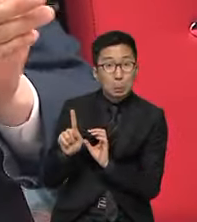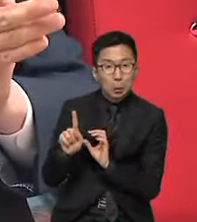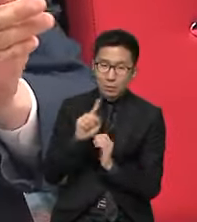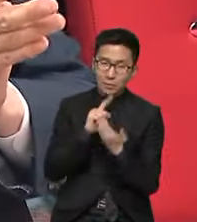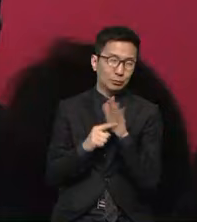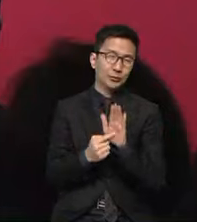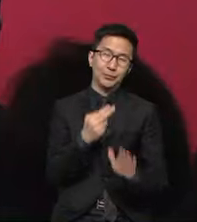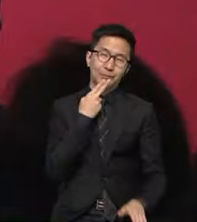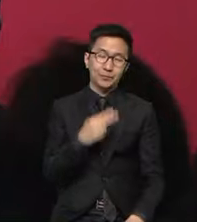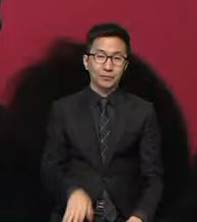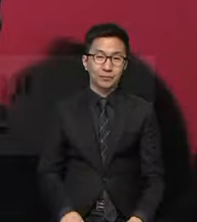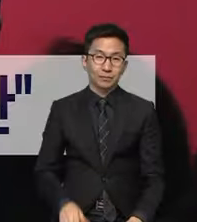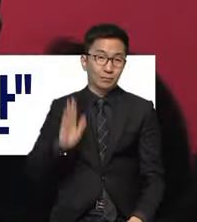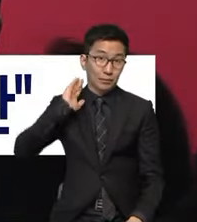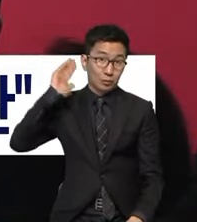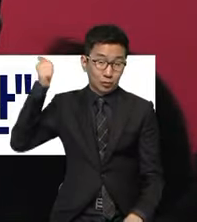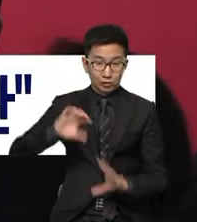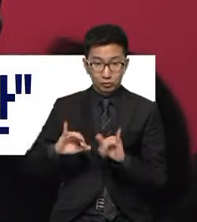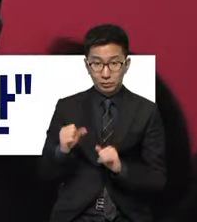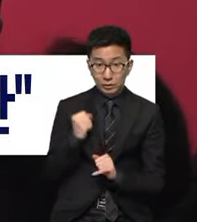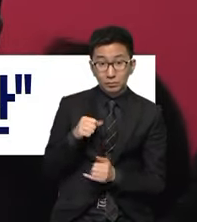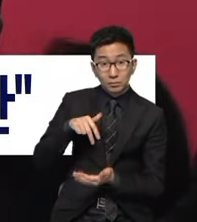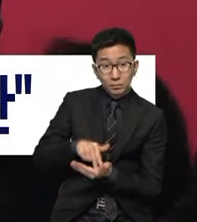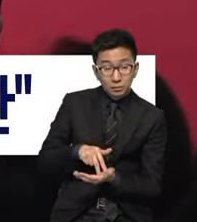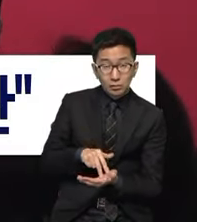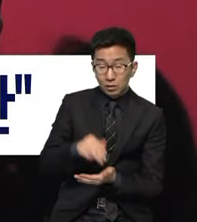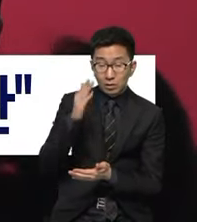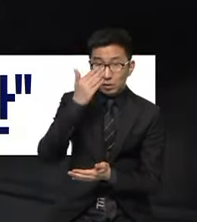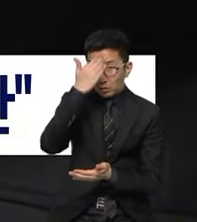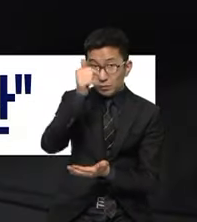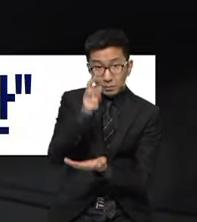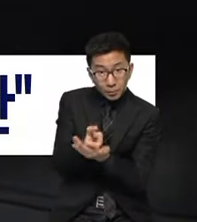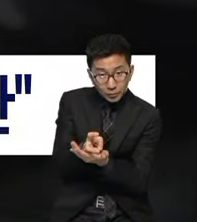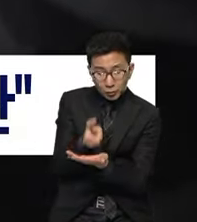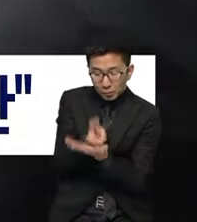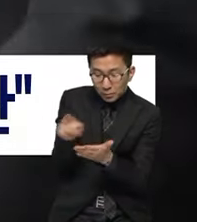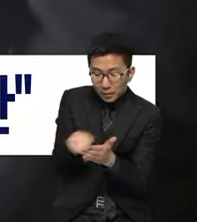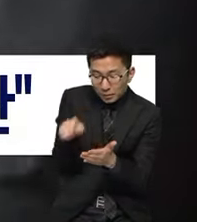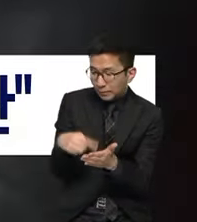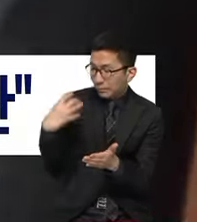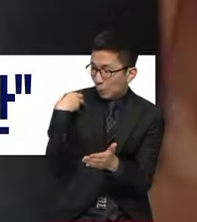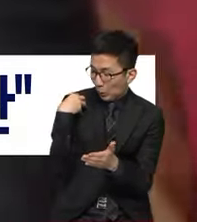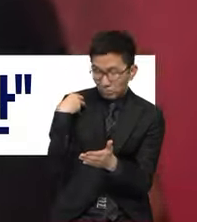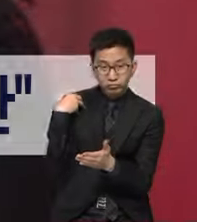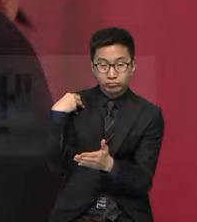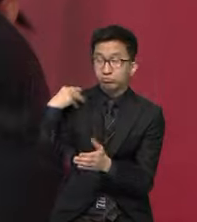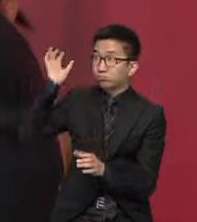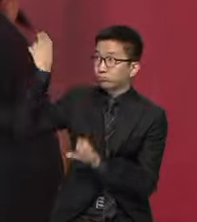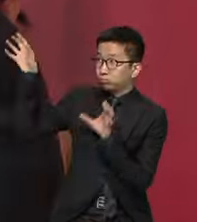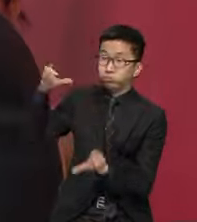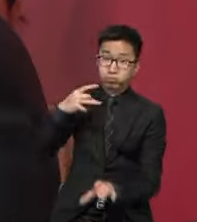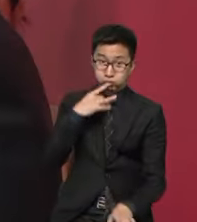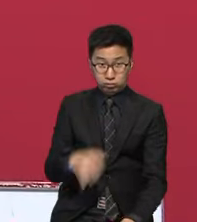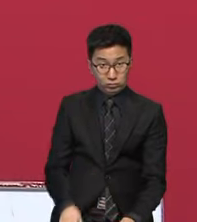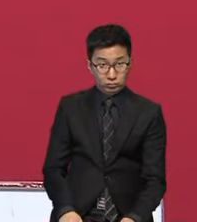질의에 대통령과 여당은 헌법과 법률 범위 내에서 각자 할 일을 하는 기관이라며 이렇게